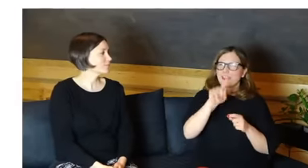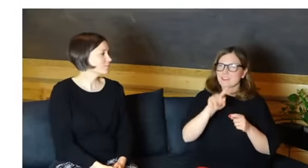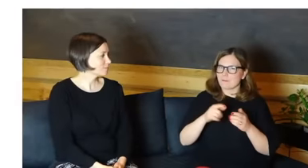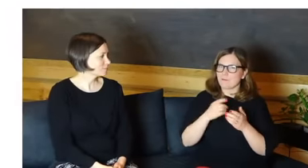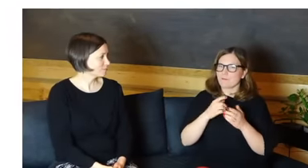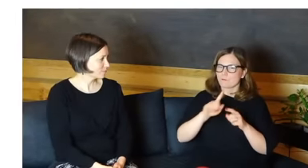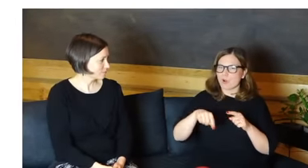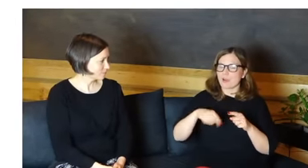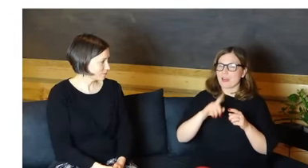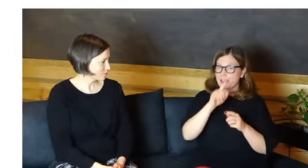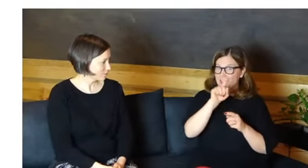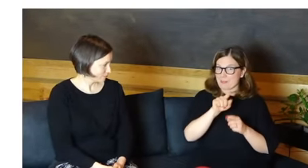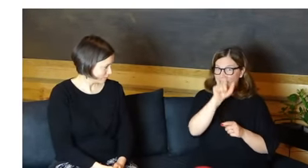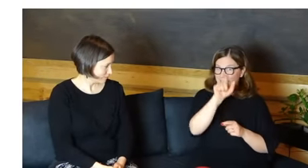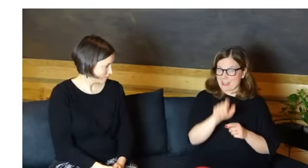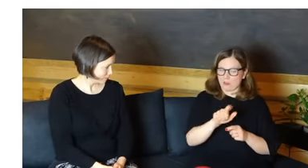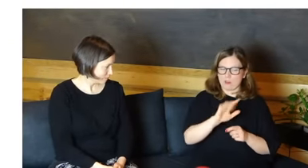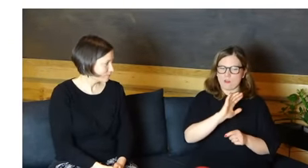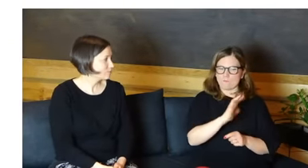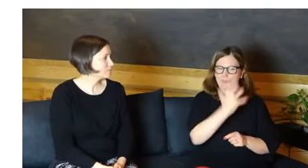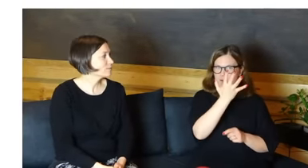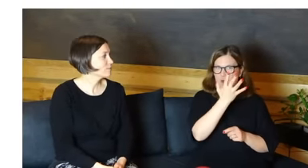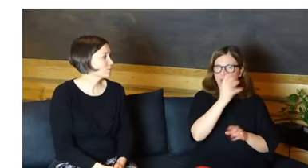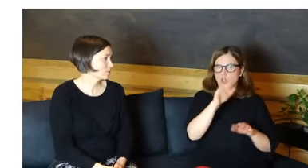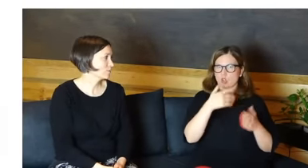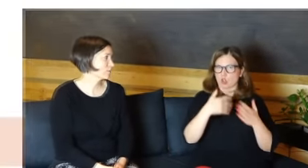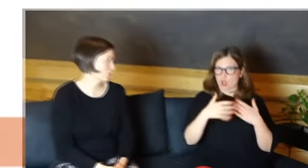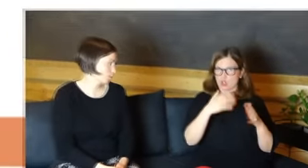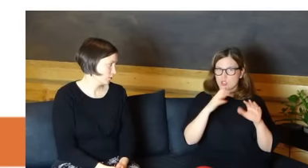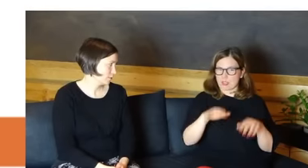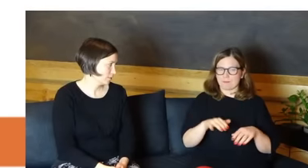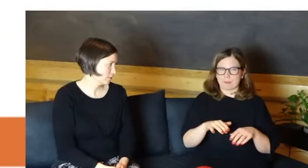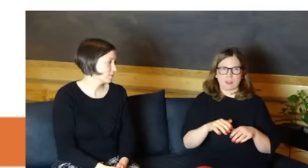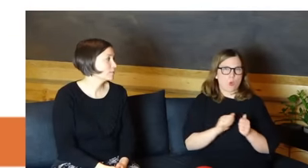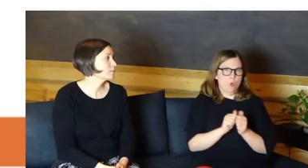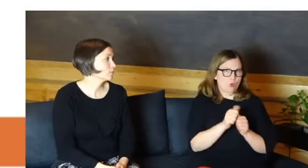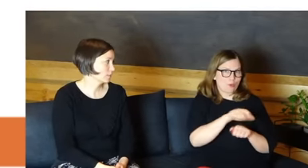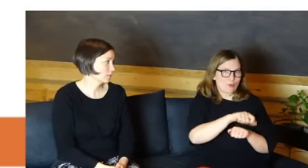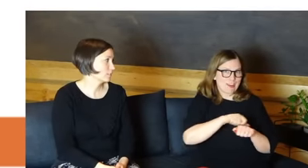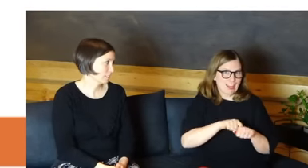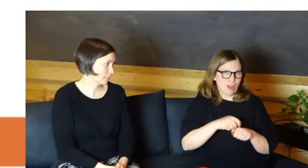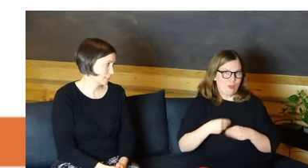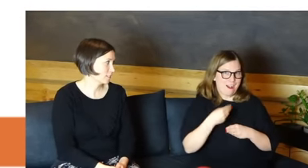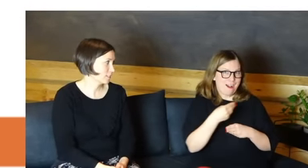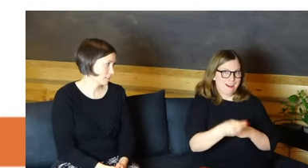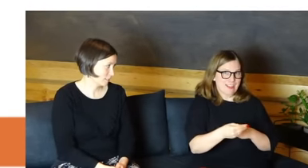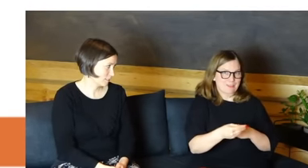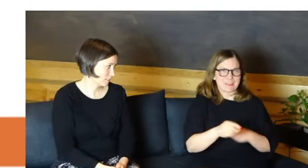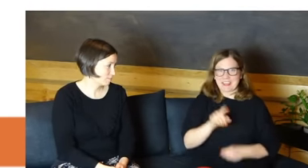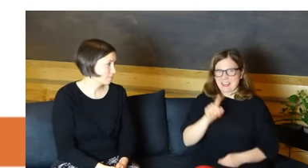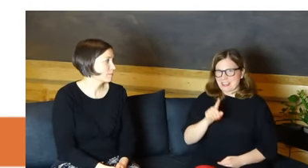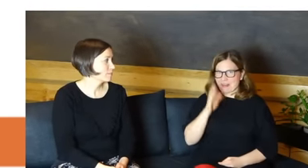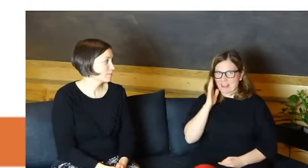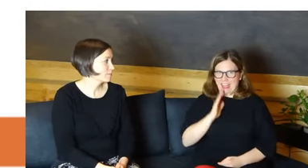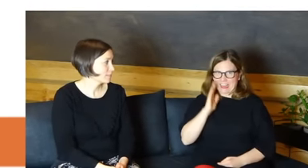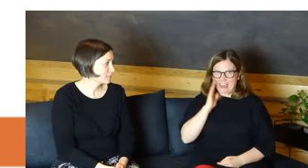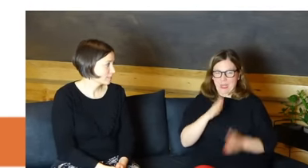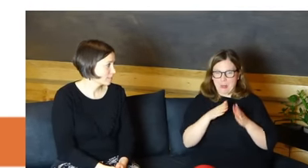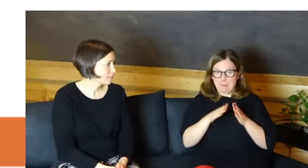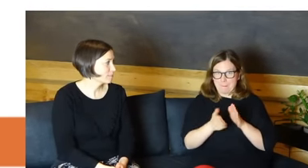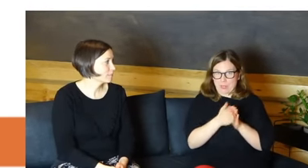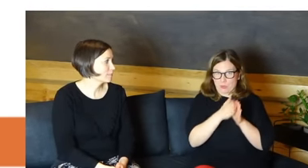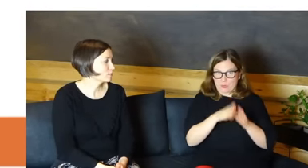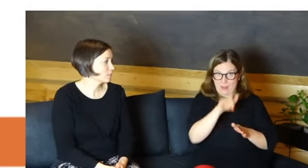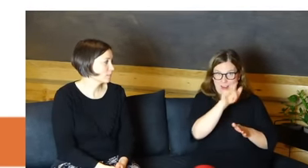5 vuotta talossa olleet ja edelleen jatketaan urheilukellolla. Ja jos mennään niin ensimmäinen tämmöinen kiltti perustavalainen, niin